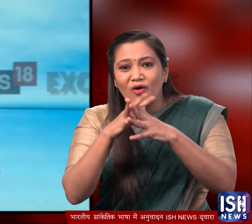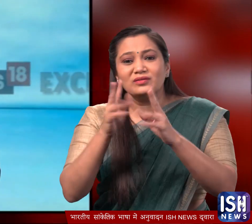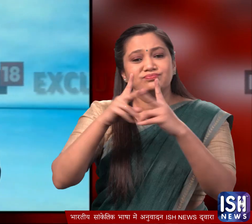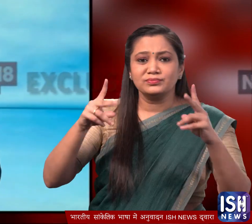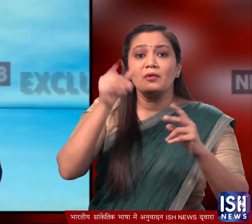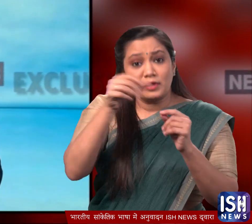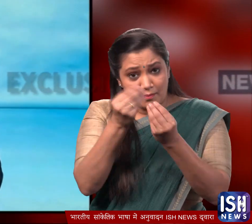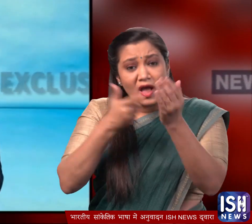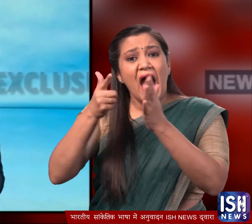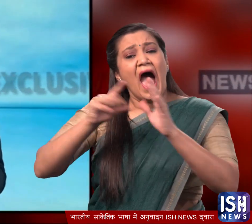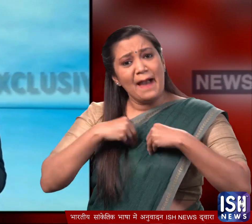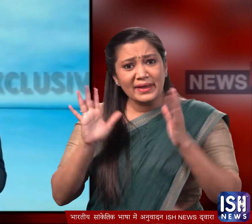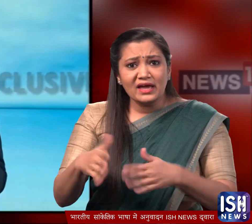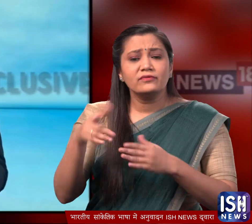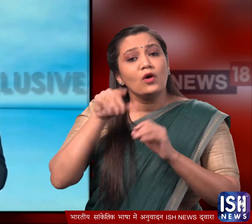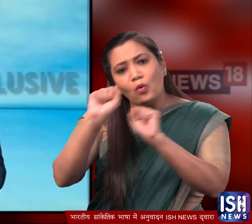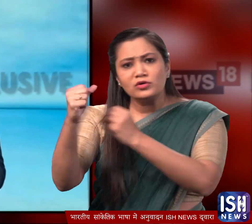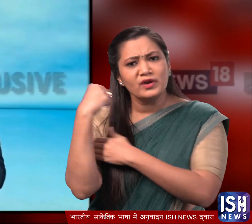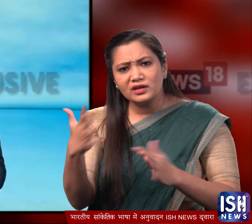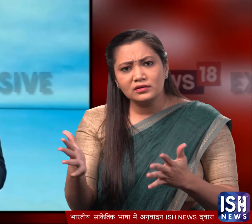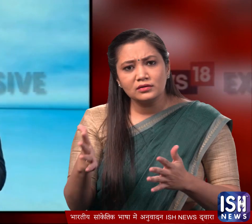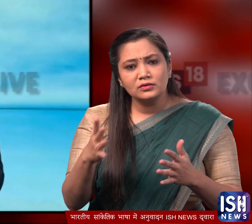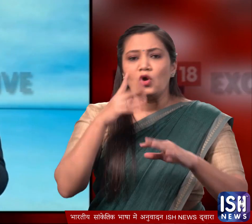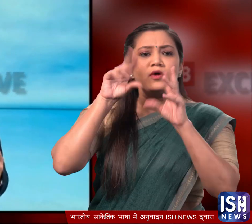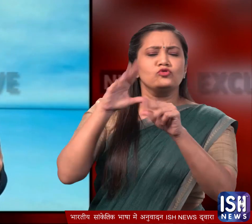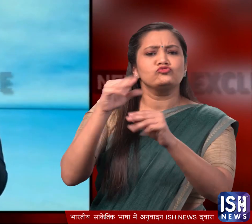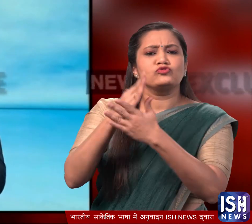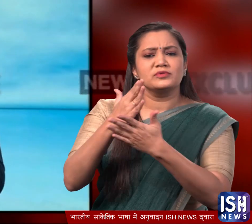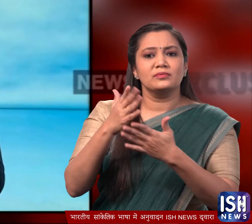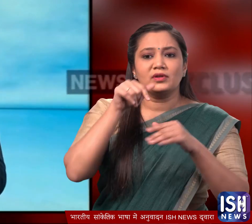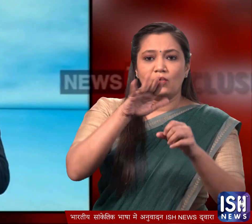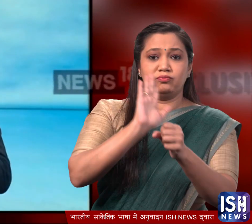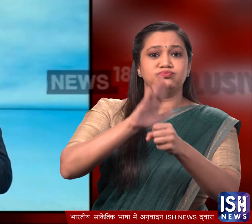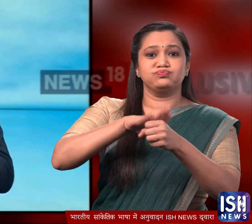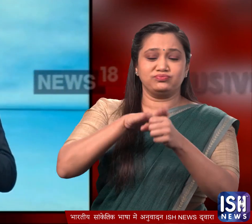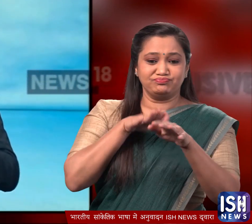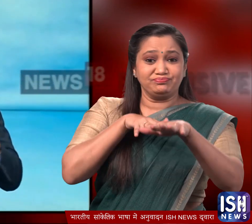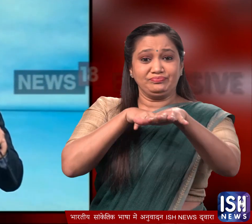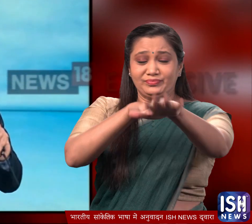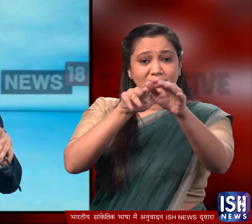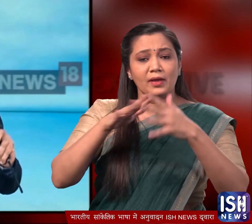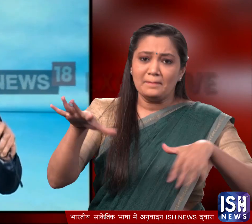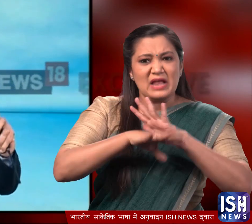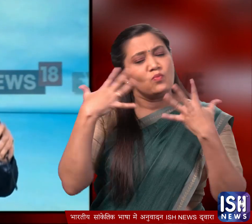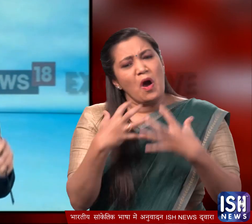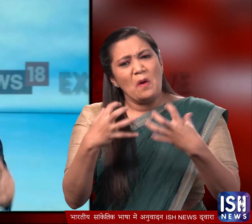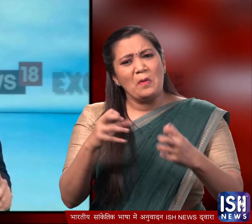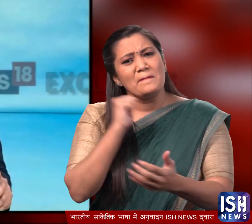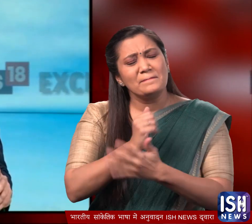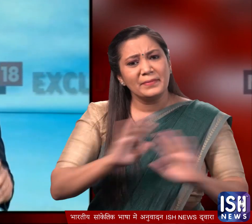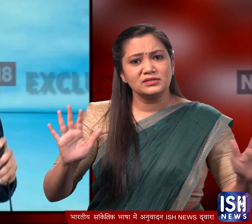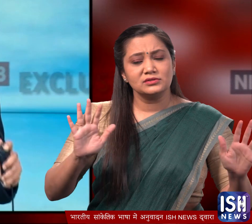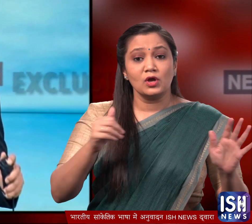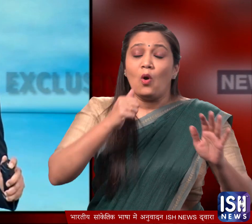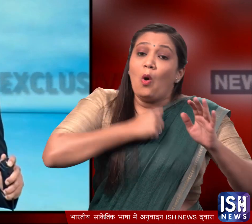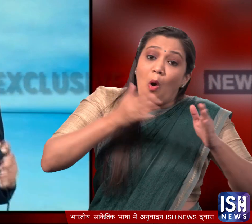कृषि सुधार कानून से जो किसान खुश हैं, अधिकार तो उनका भी है। अब किसान नेताओं ने 26 जनवरी को दिल्ली में ट्रैक्टर परेड निकालने की जिद भी पकड़ रखी